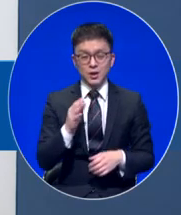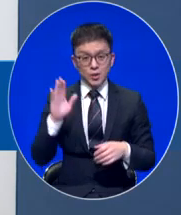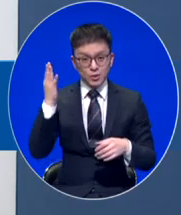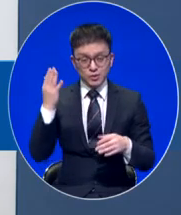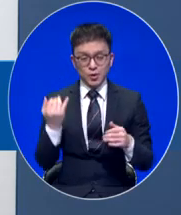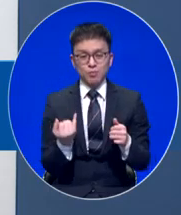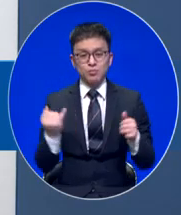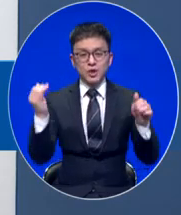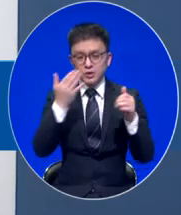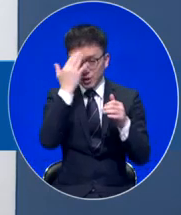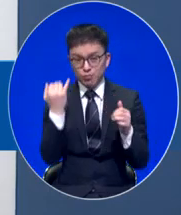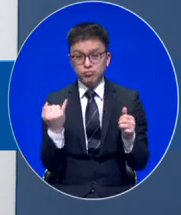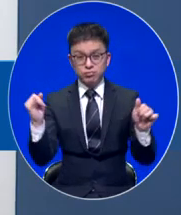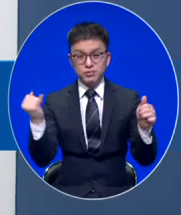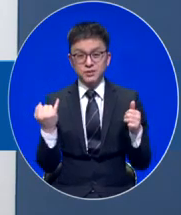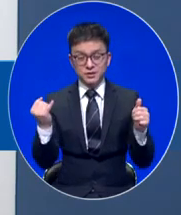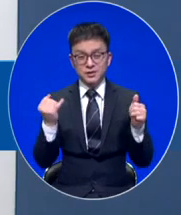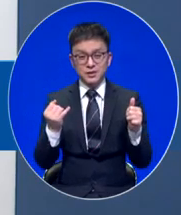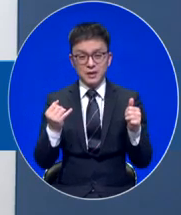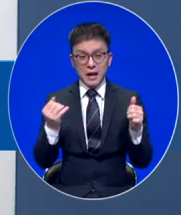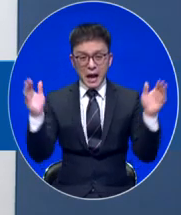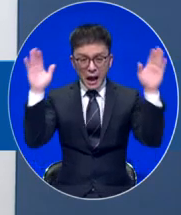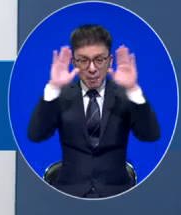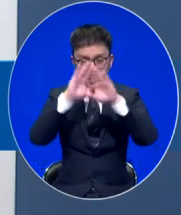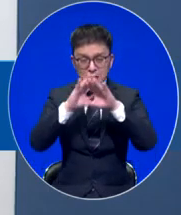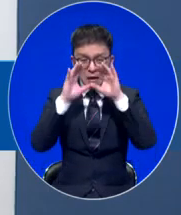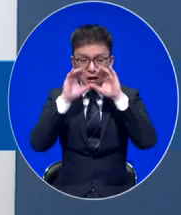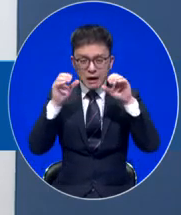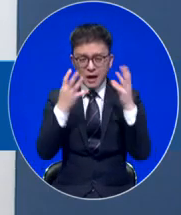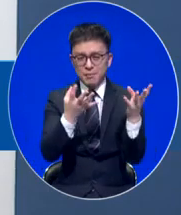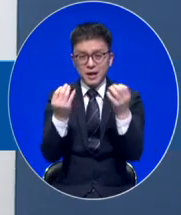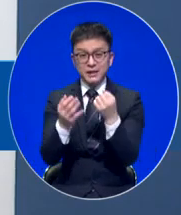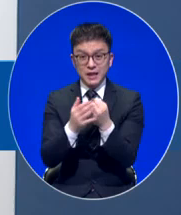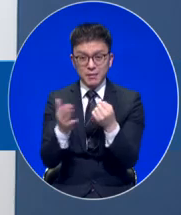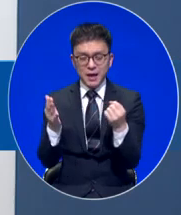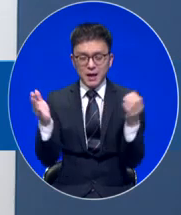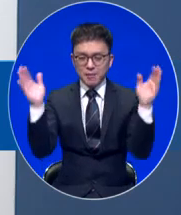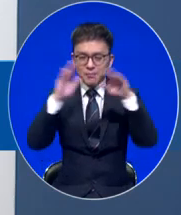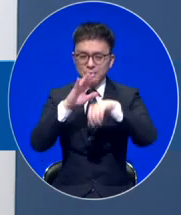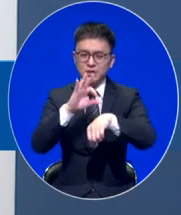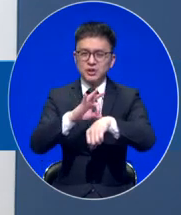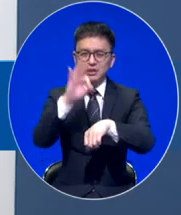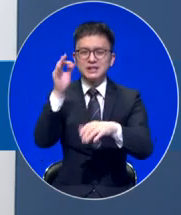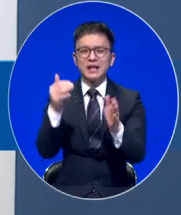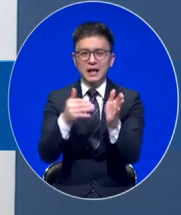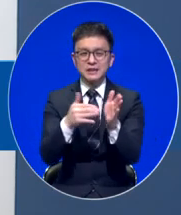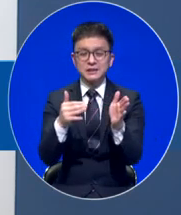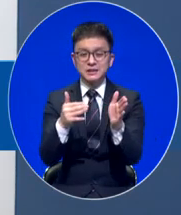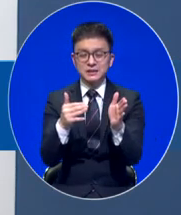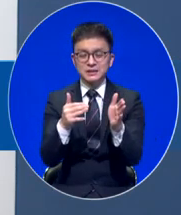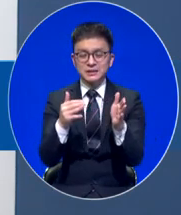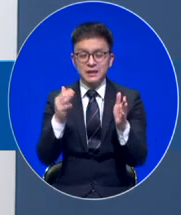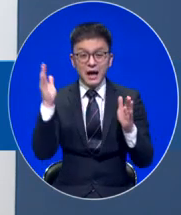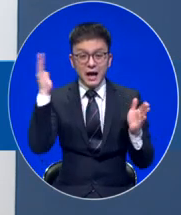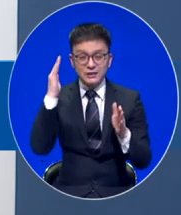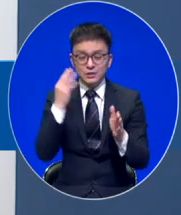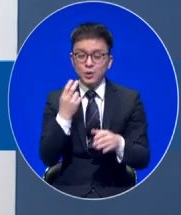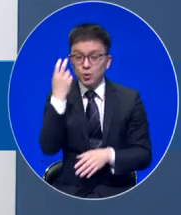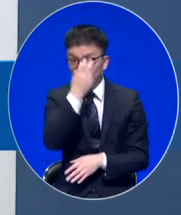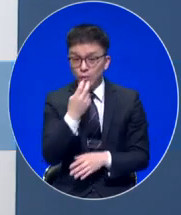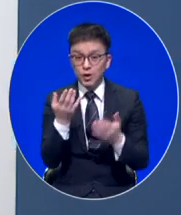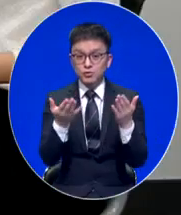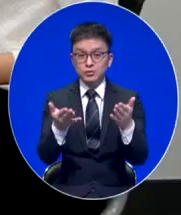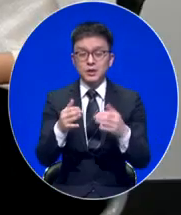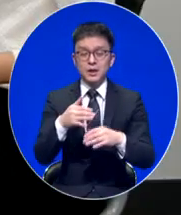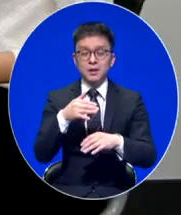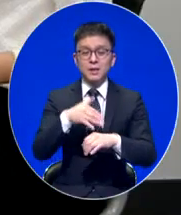그때까지 아이들을 돌볼 수 있도록 저희가 노력을 하구요 다만 이것들은 그 센터 들의 상황에 따라서 조금씩 탄력적으로 운영할 수 있을